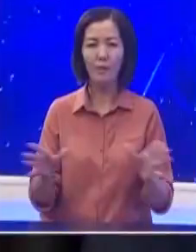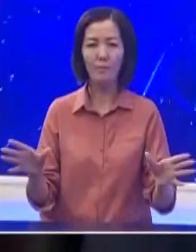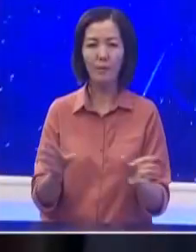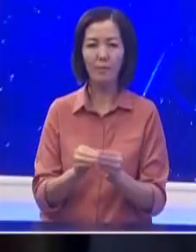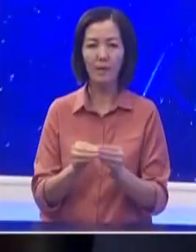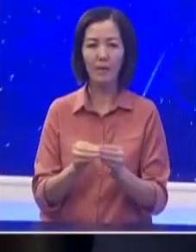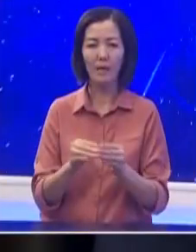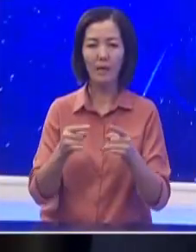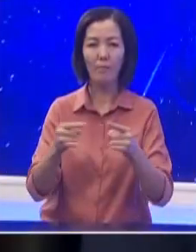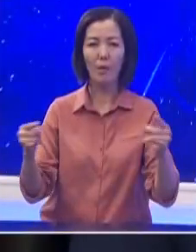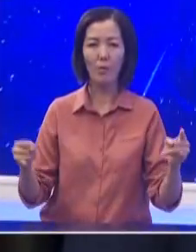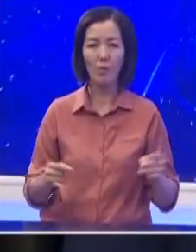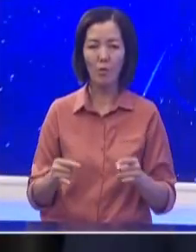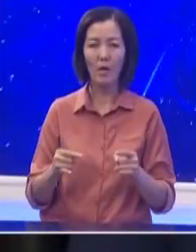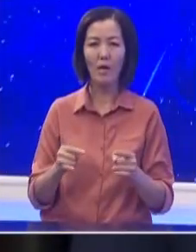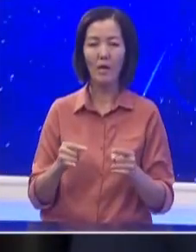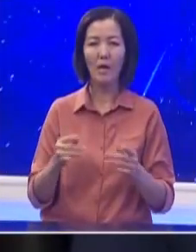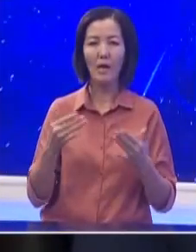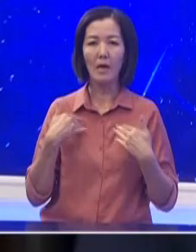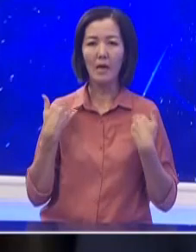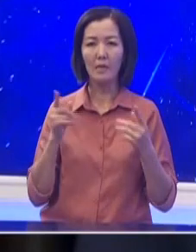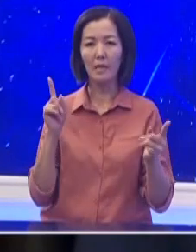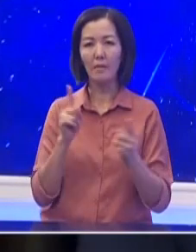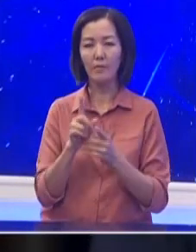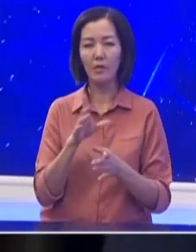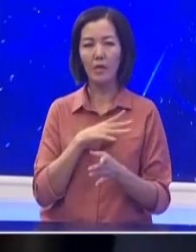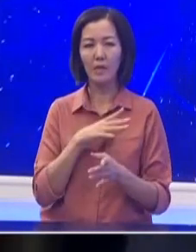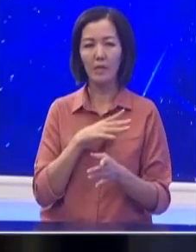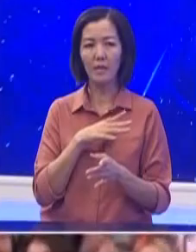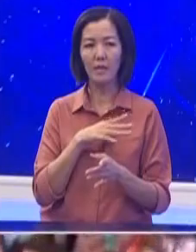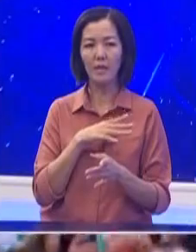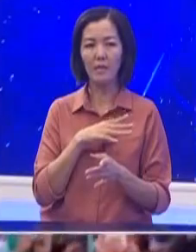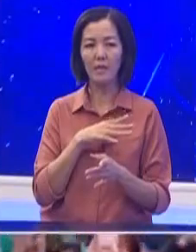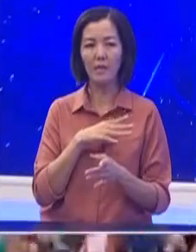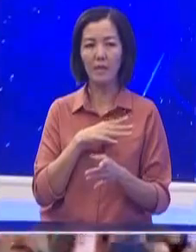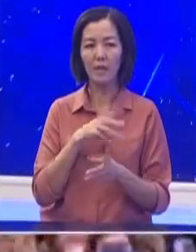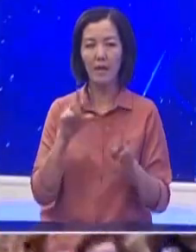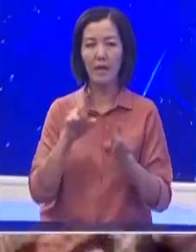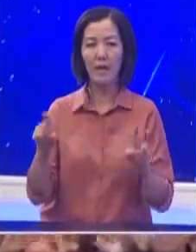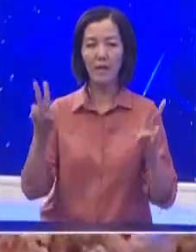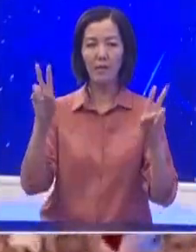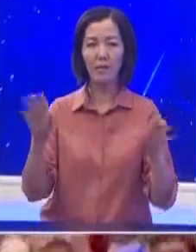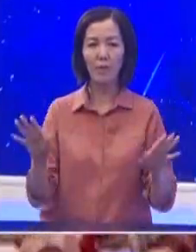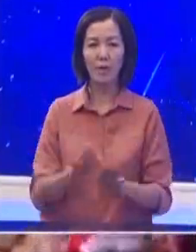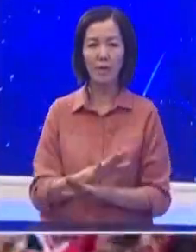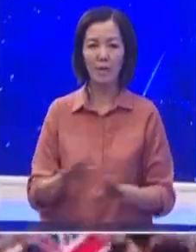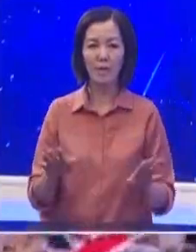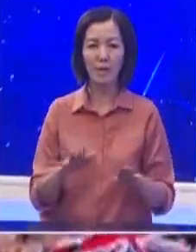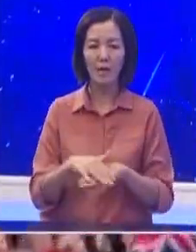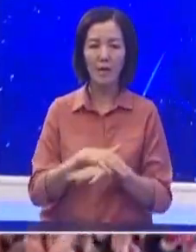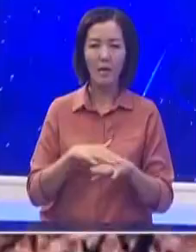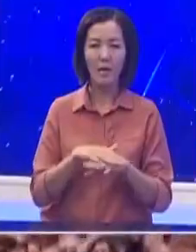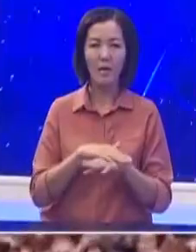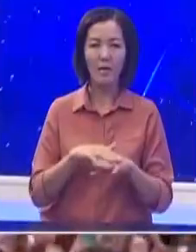Букингем сарайының балконына шықты. Мемлекет басшысы Ұлыбританияның Құдай патшайымды сақтасын әнұранын орындау үшін сарай алдында жиналған